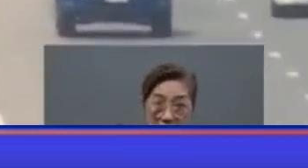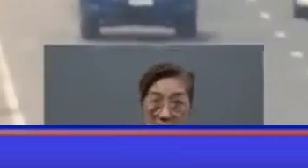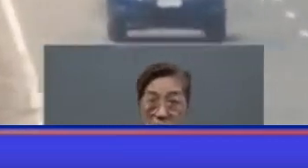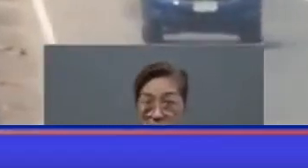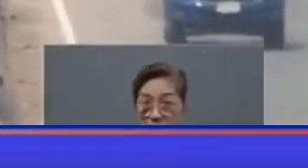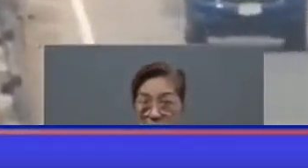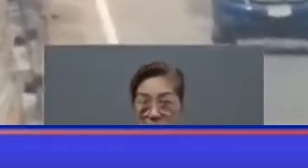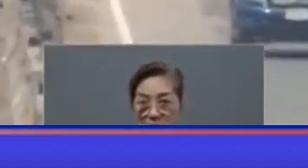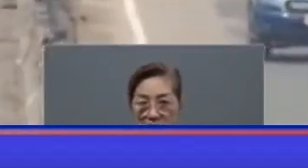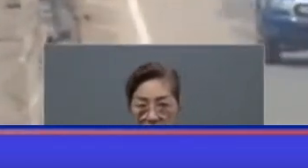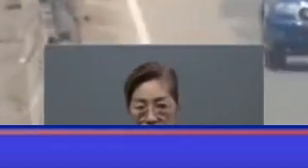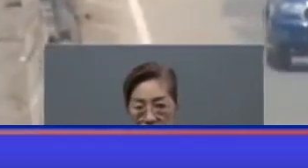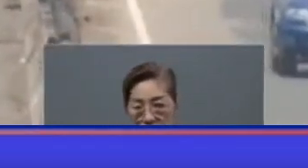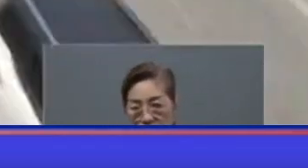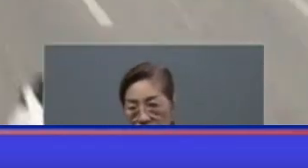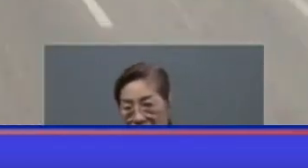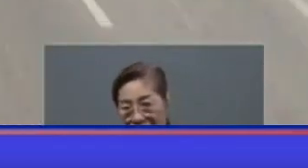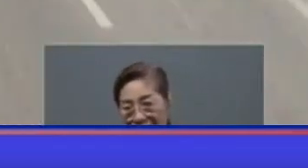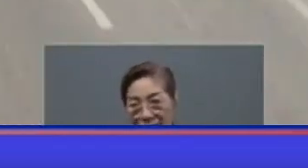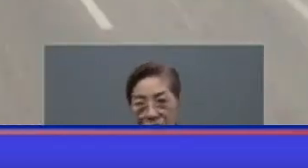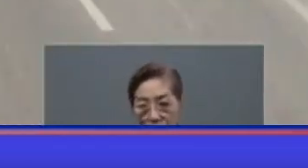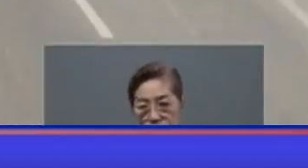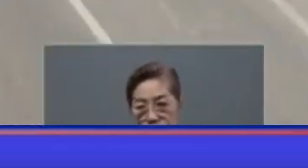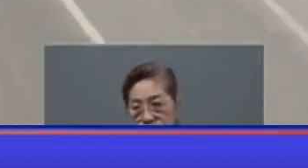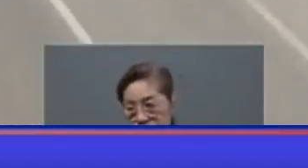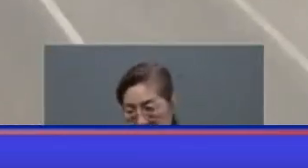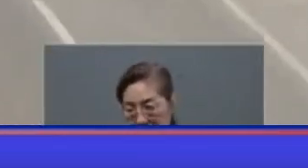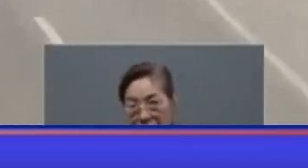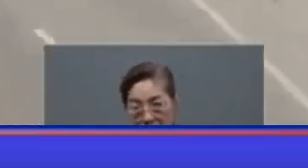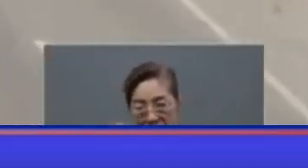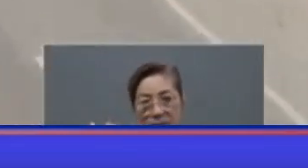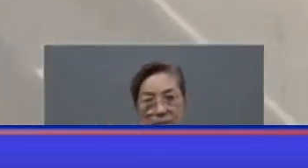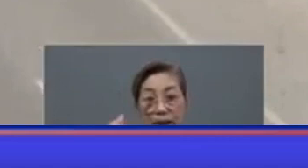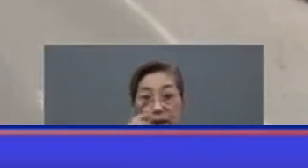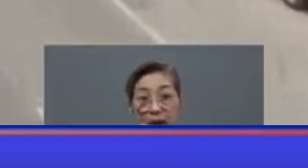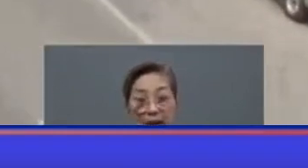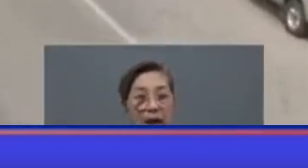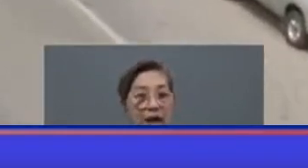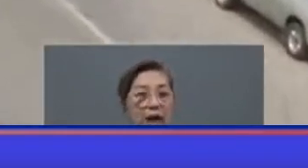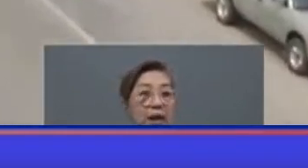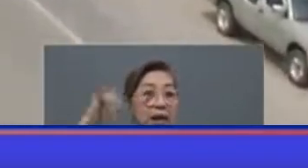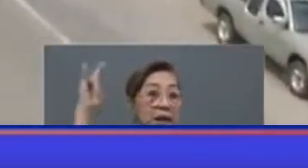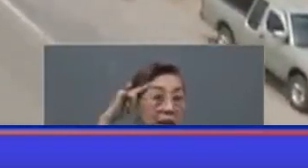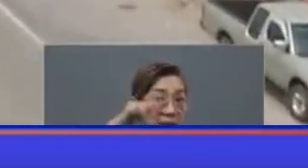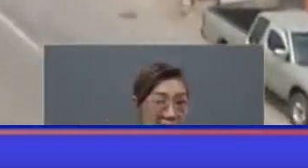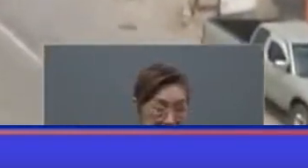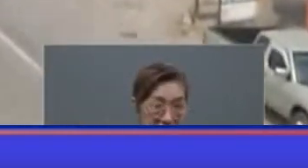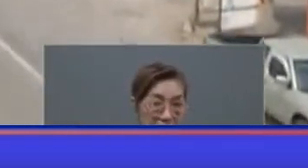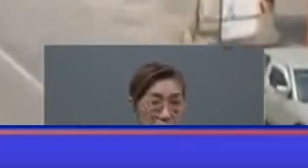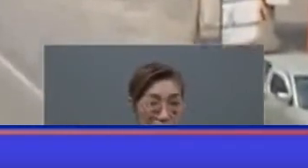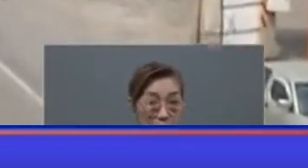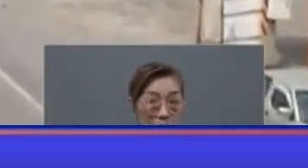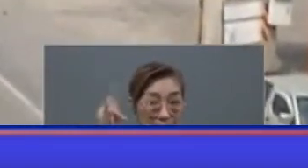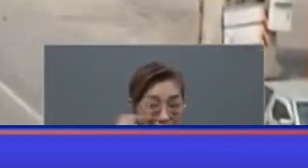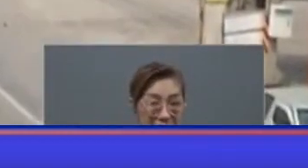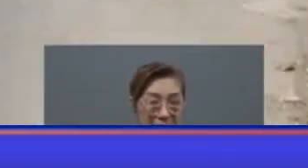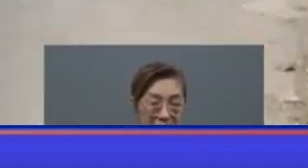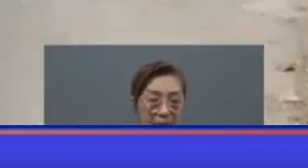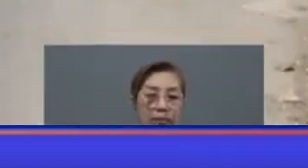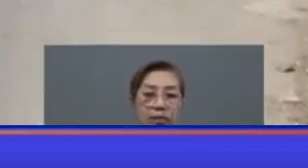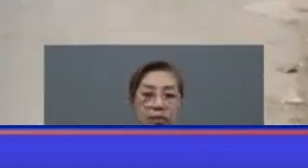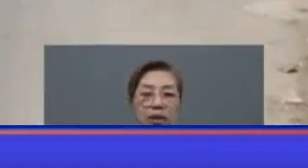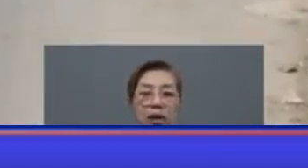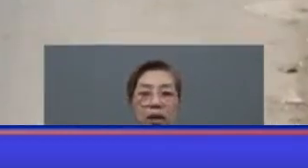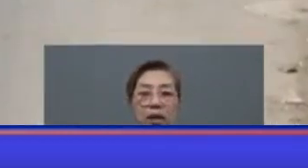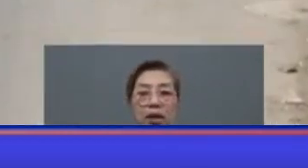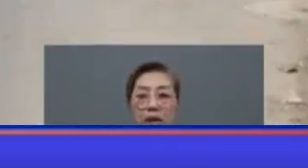ยกันนะครับทางบริษัททางร้านก็ช่วยกันช่วยกันหมดนะครับไม่ใช่กระทรวงมหาดไทยหน่วยเดียวนะท